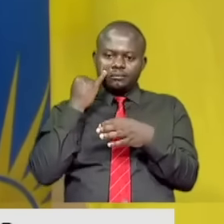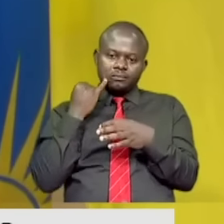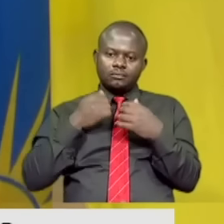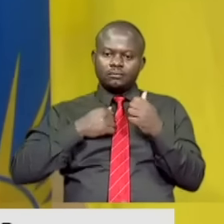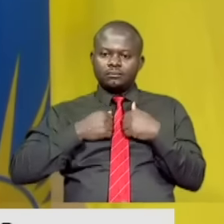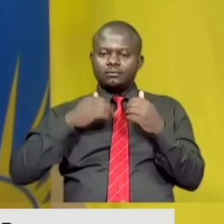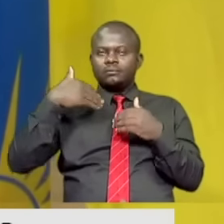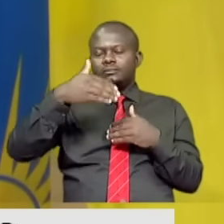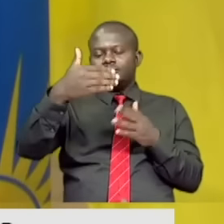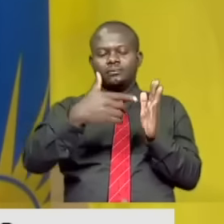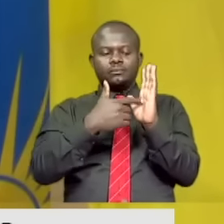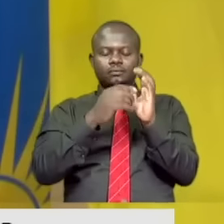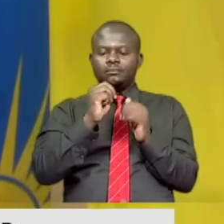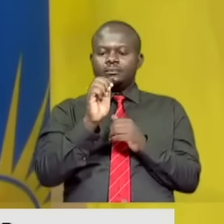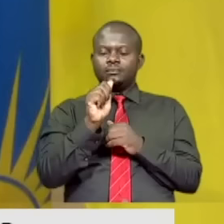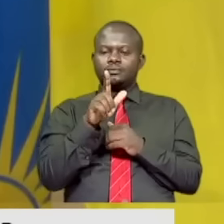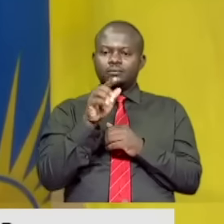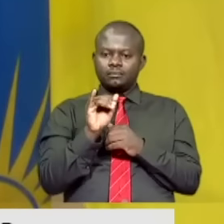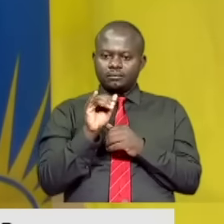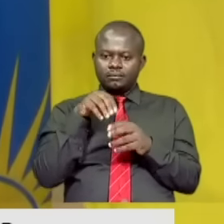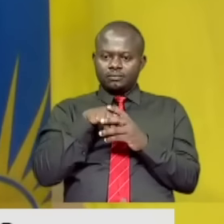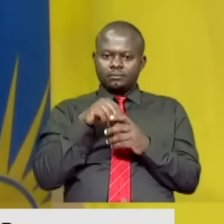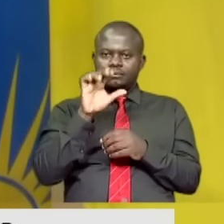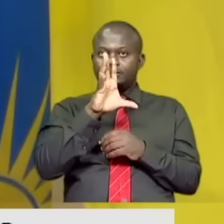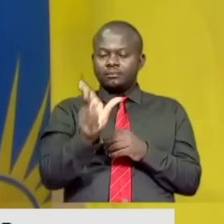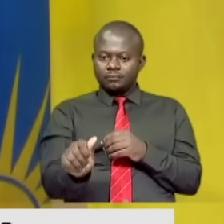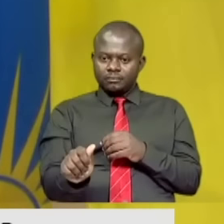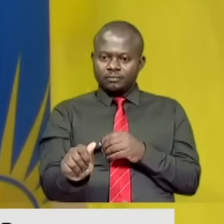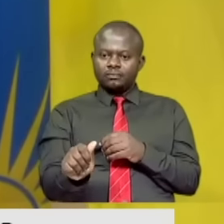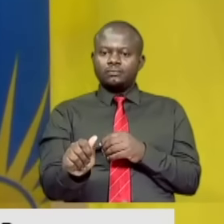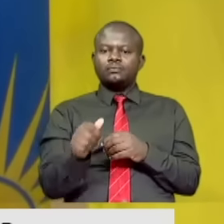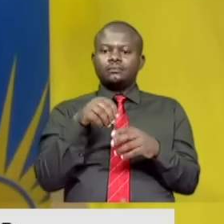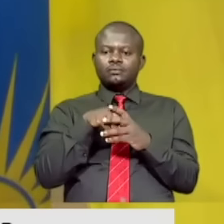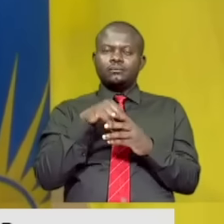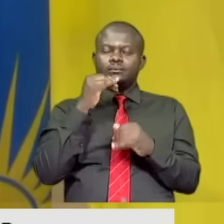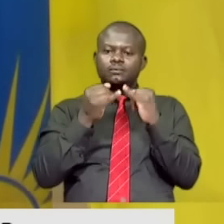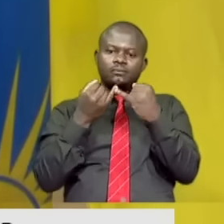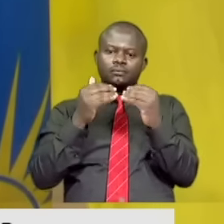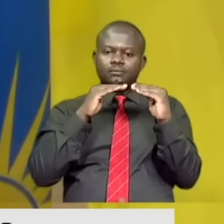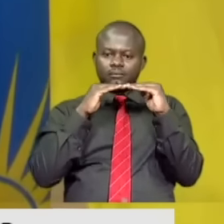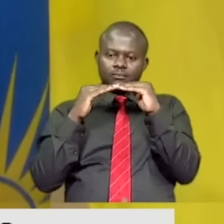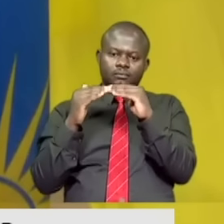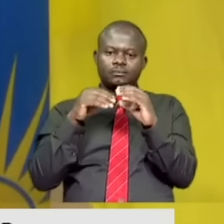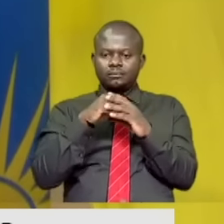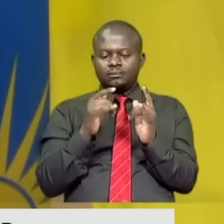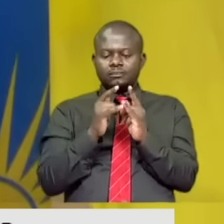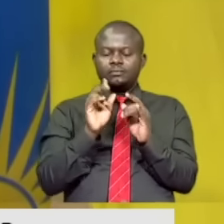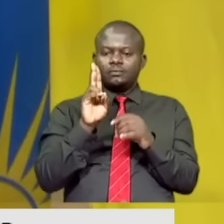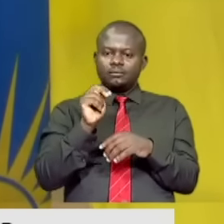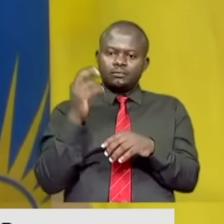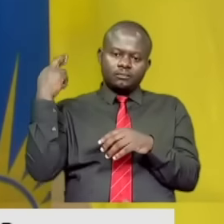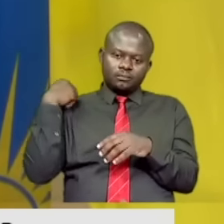Rwanda rwagiye rugaragariza Mali, haba ku mugabane wa Afurika, ku rwego mpuzamahanga, haba mu kanama ka Loni